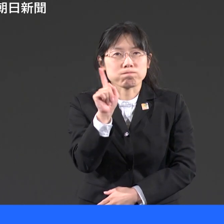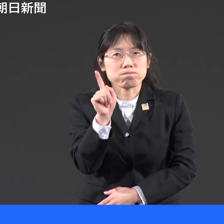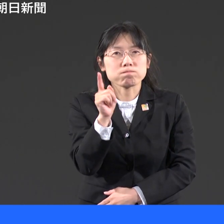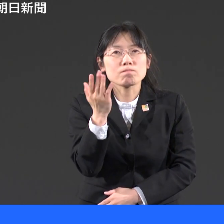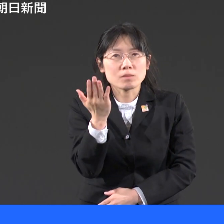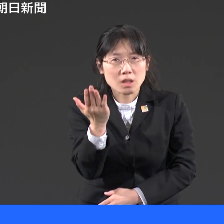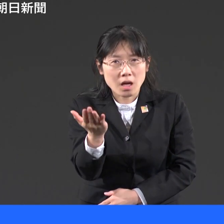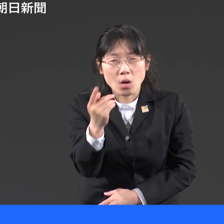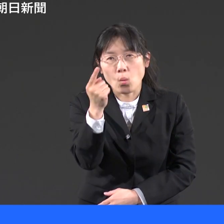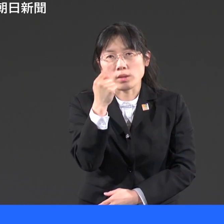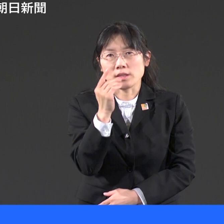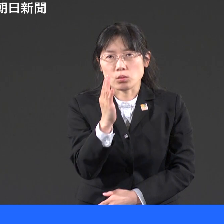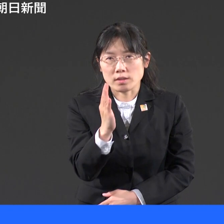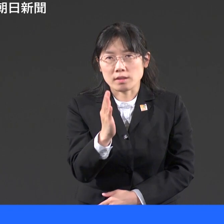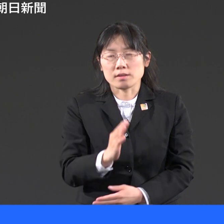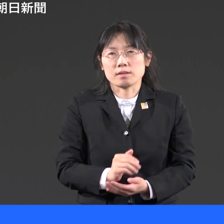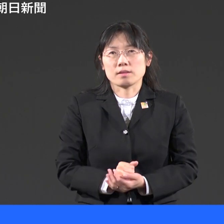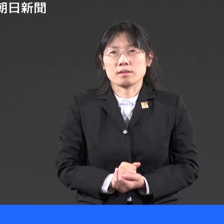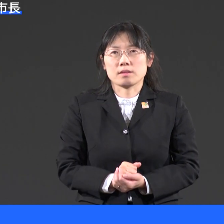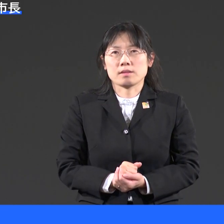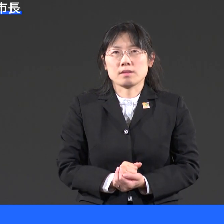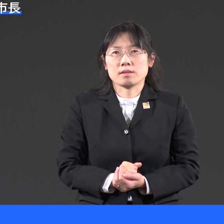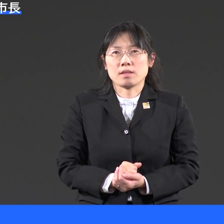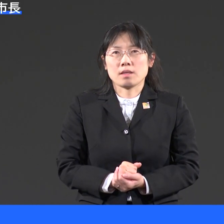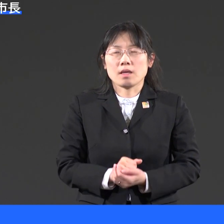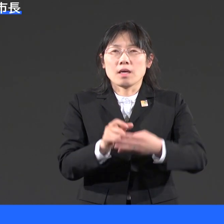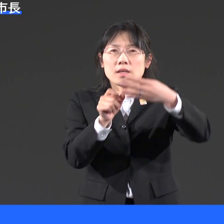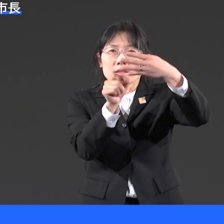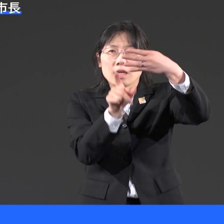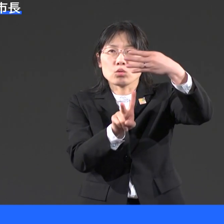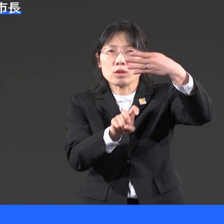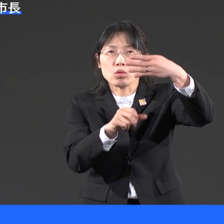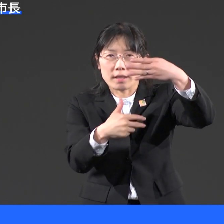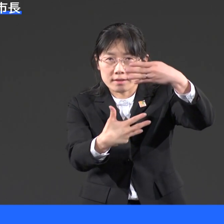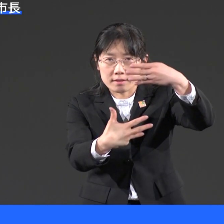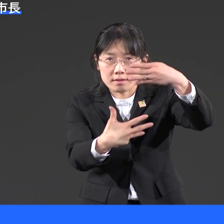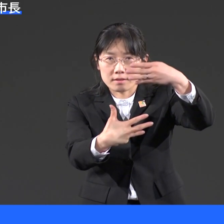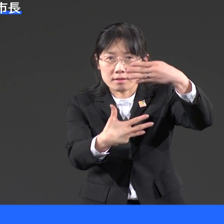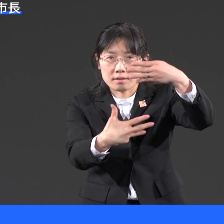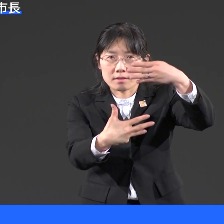方針について教えてください。 はい、4月の28日から